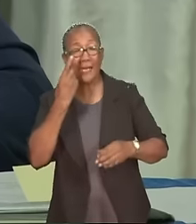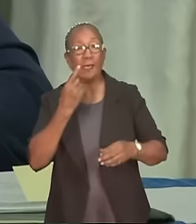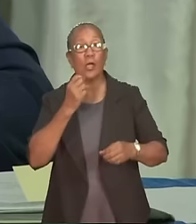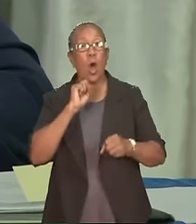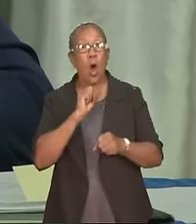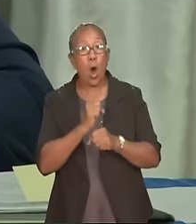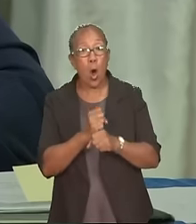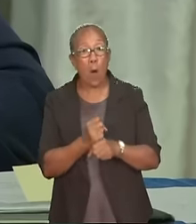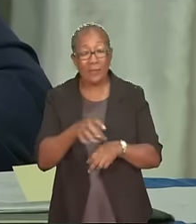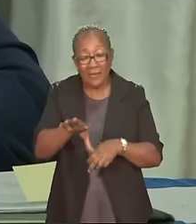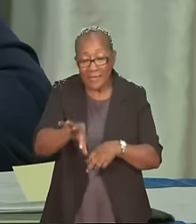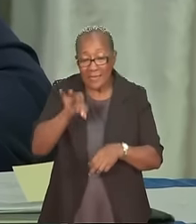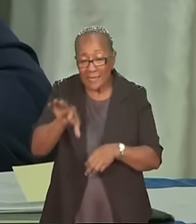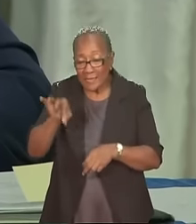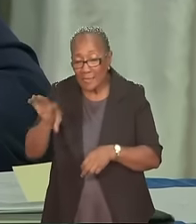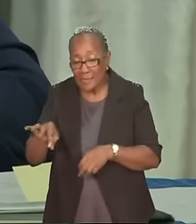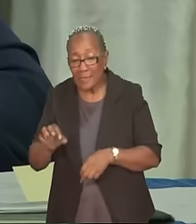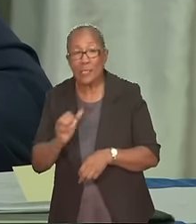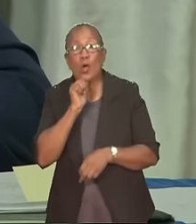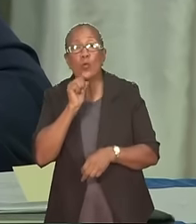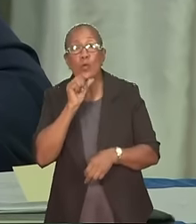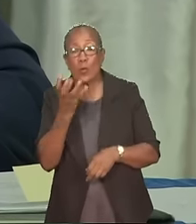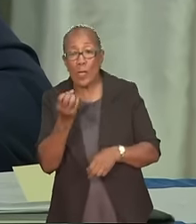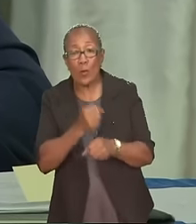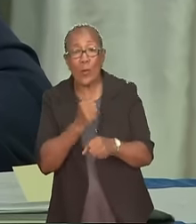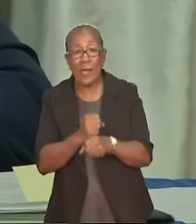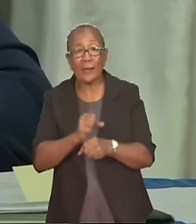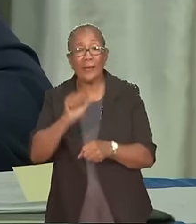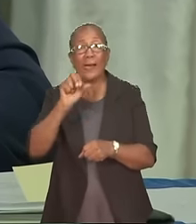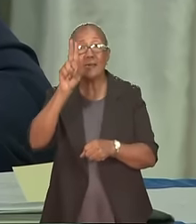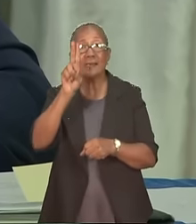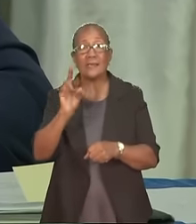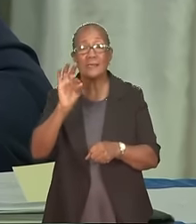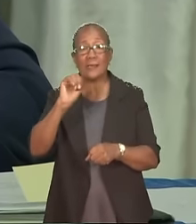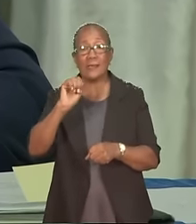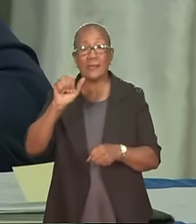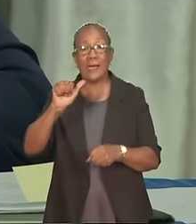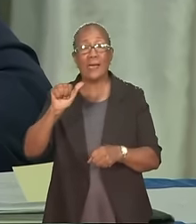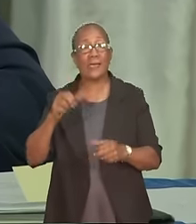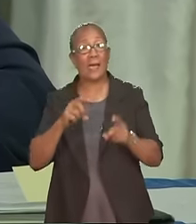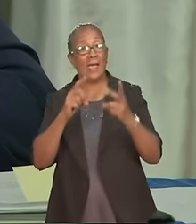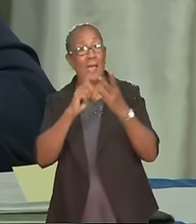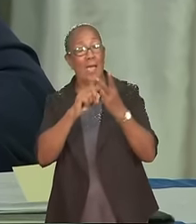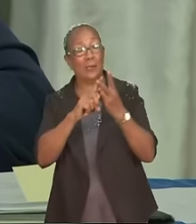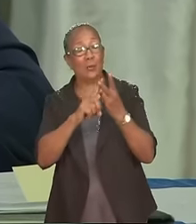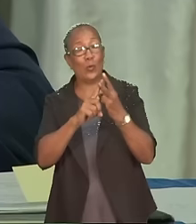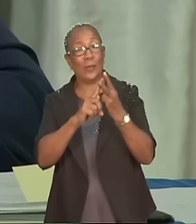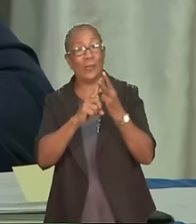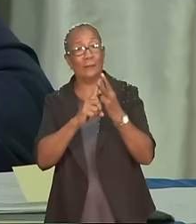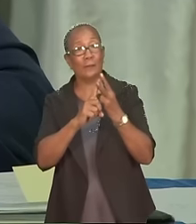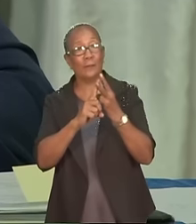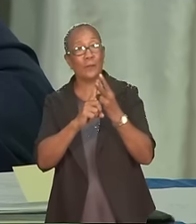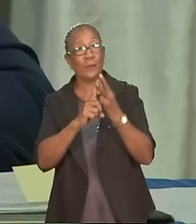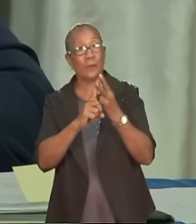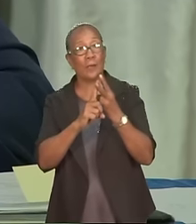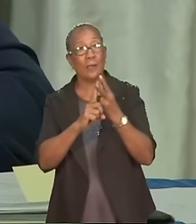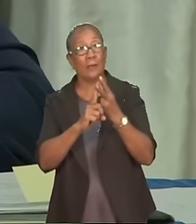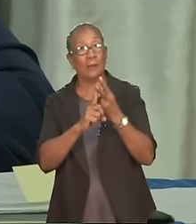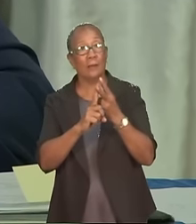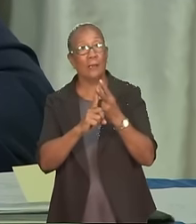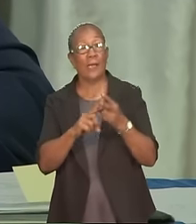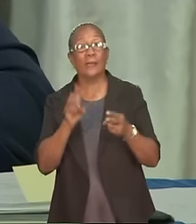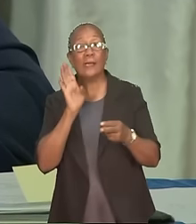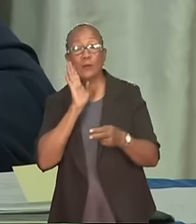week implementeren. Tweede is, minister, ik heb inderdaad via mijn staf aan u laten doorgeven dat u een verzoek doet